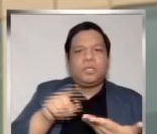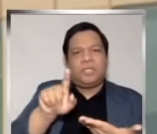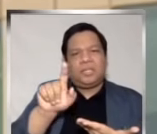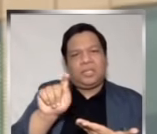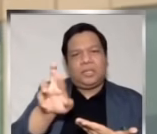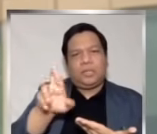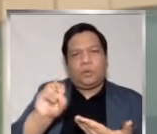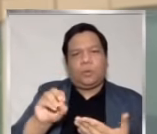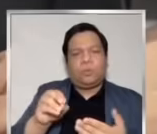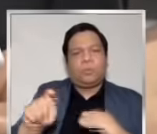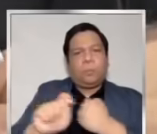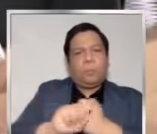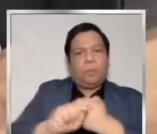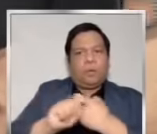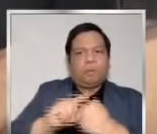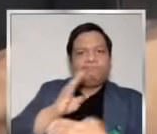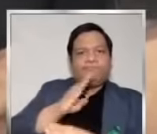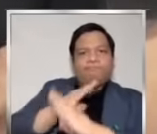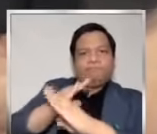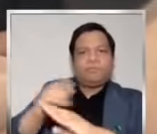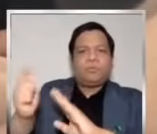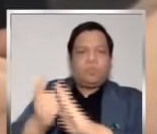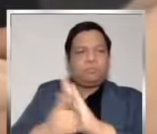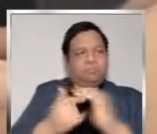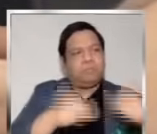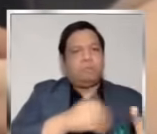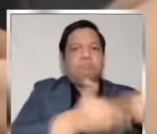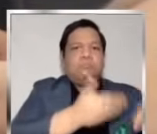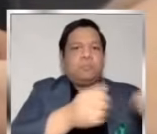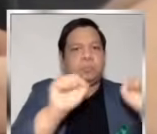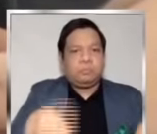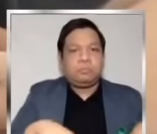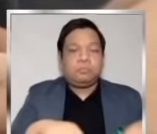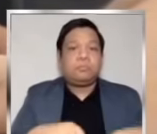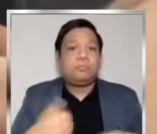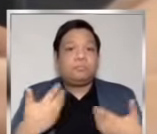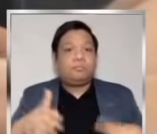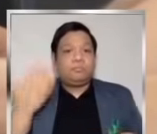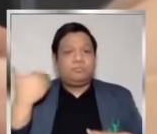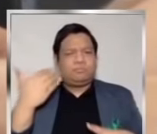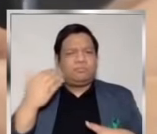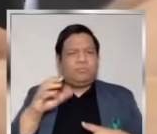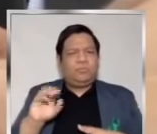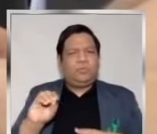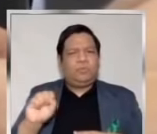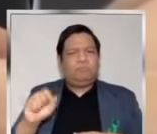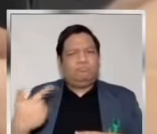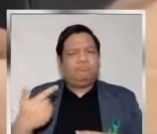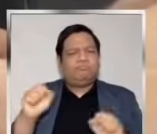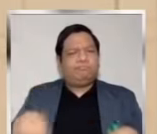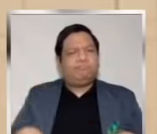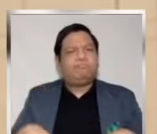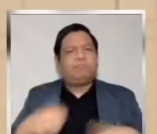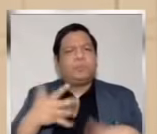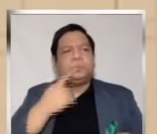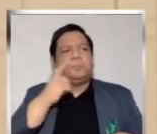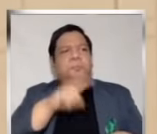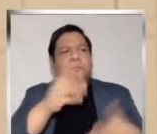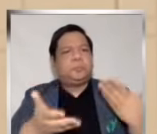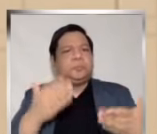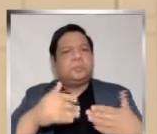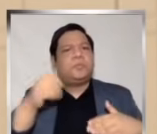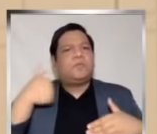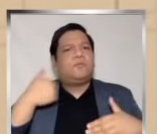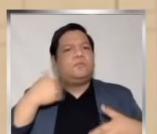so they can still operate. Nauna dito, nagbabala si Solicitor General Jose Calida na maaaring maharap sa kasong graft ang NTC kung bibigyan nito